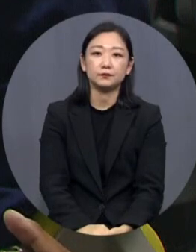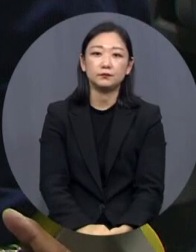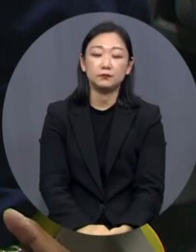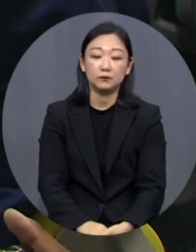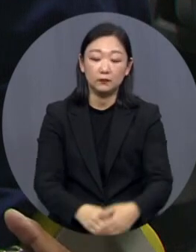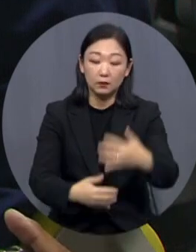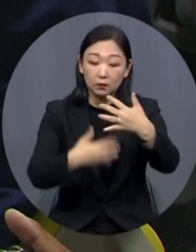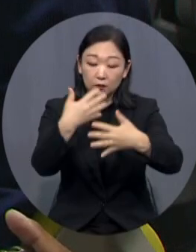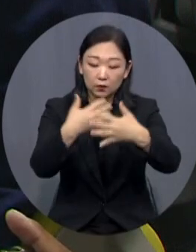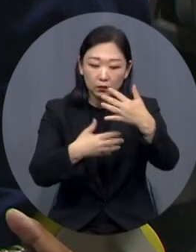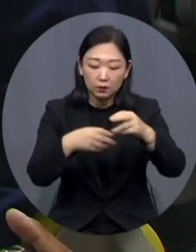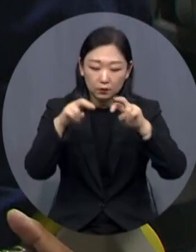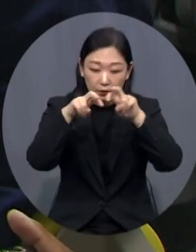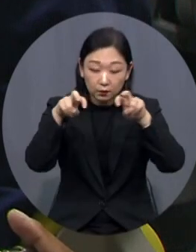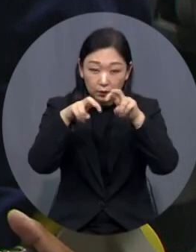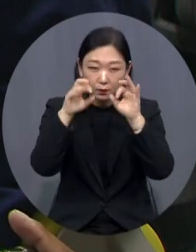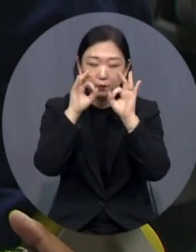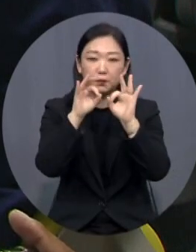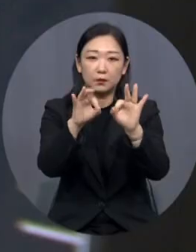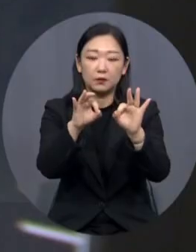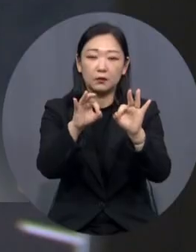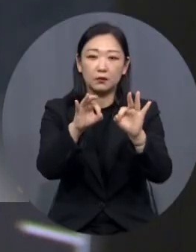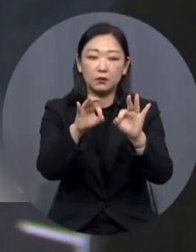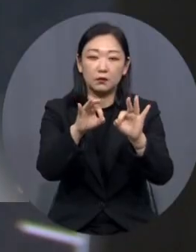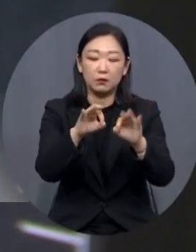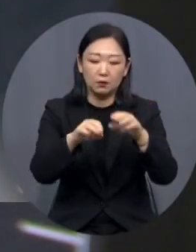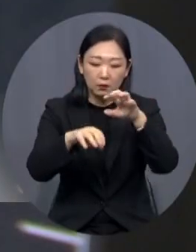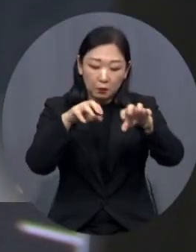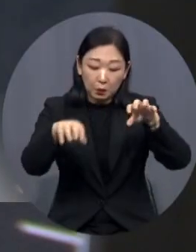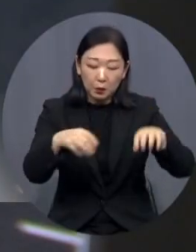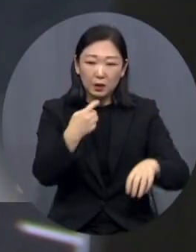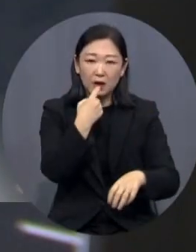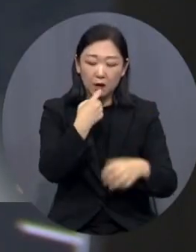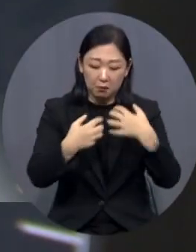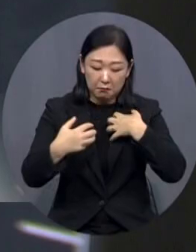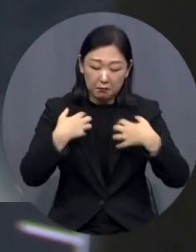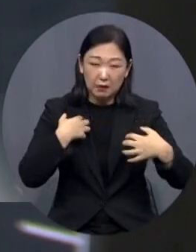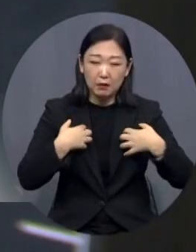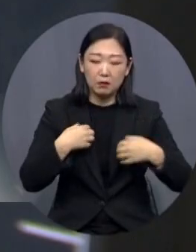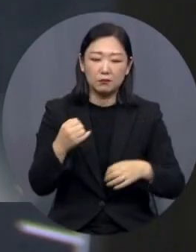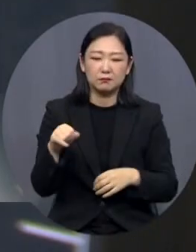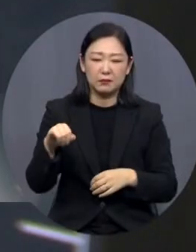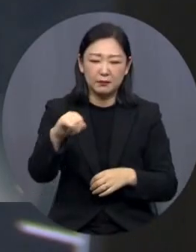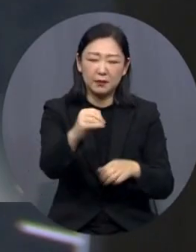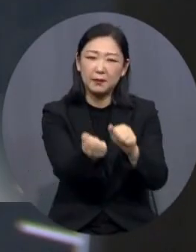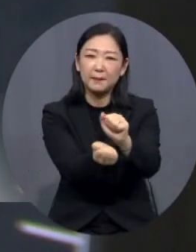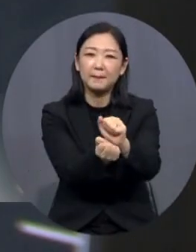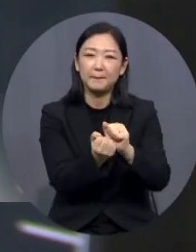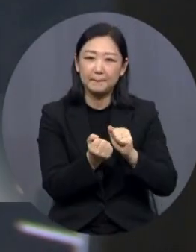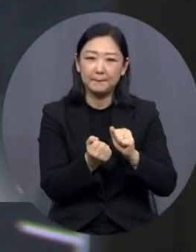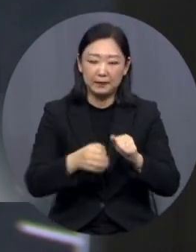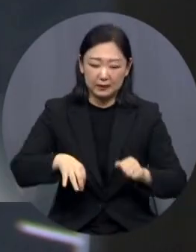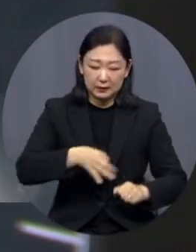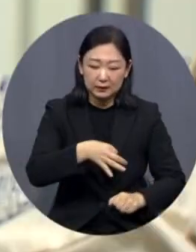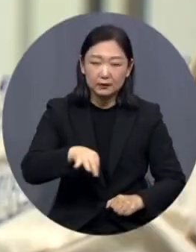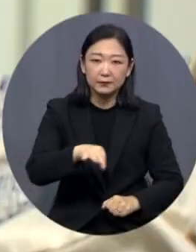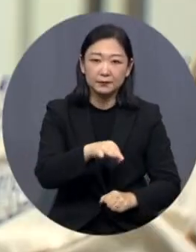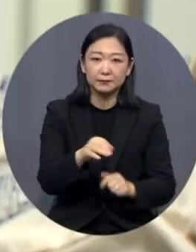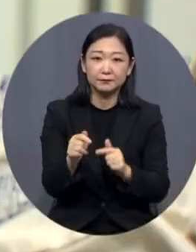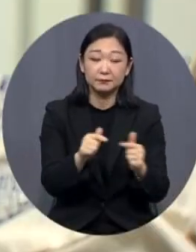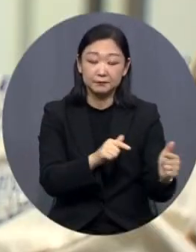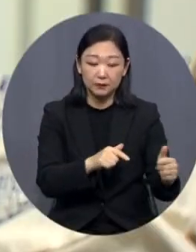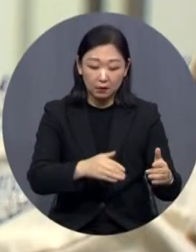처음입니다 펴보는 연구팀 군데군데 하얗게 보이는 점들은 기생충에 감염된 장기들 있니다